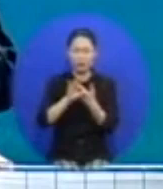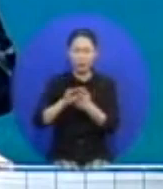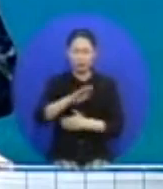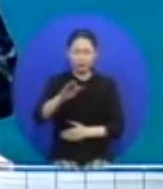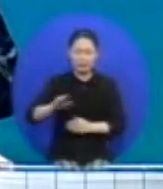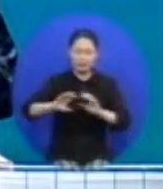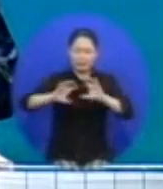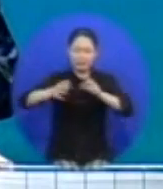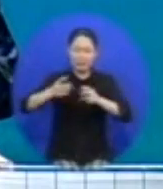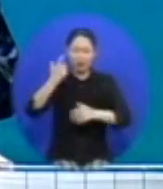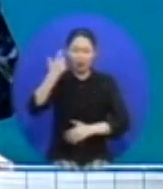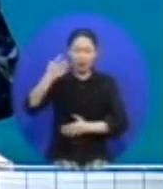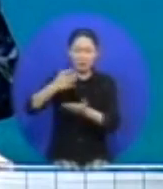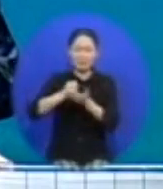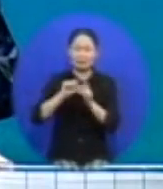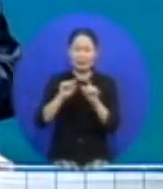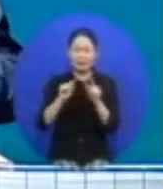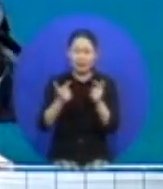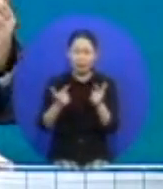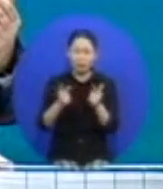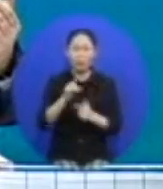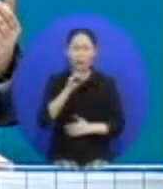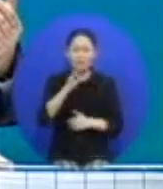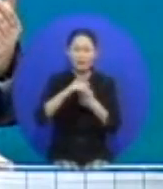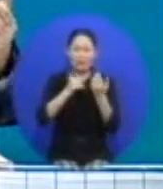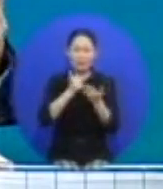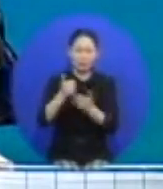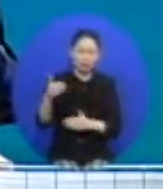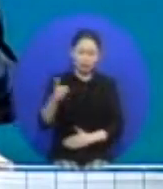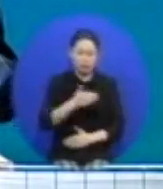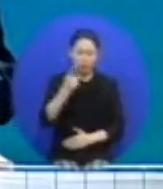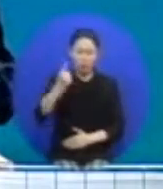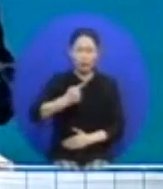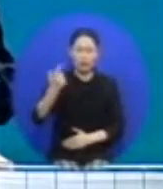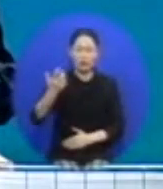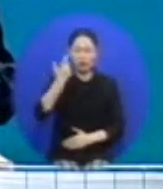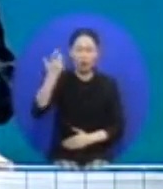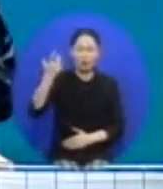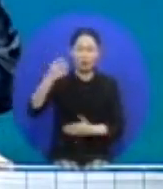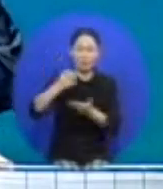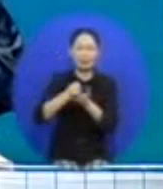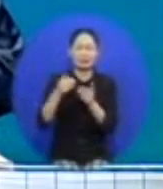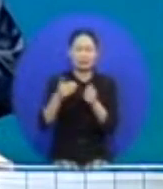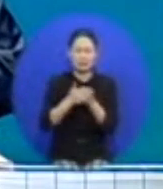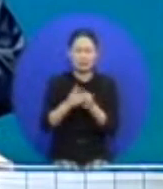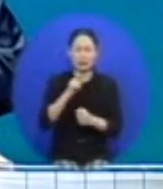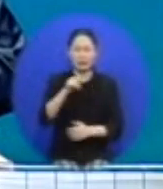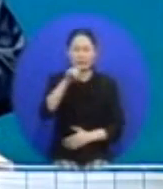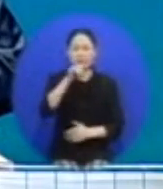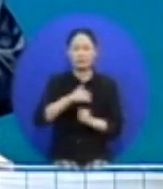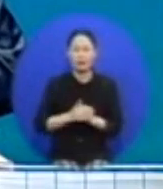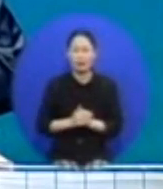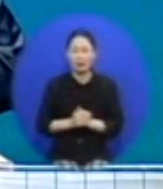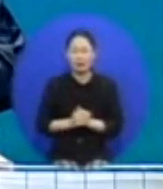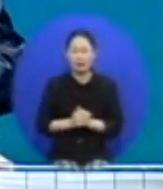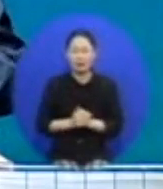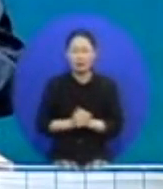우리가 세상의 영을 받지 아니하고 오직 하나님으로부터 온 영을 받았으니 라고 했습니다